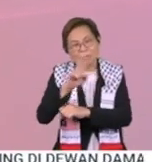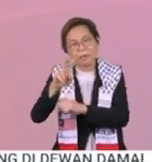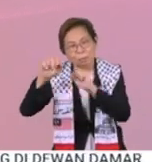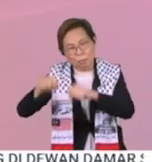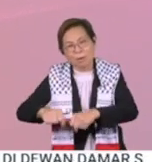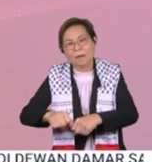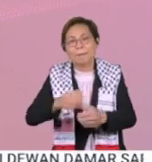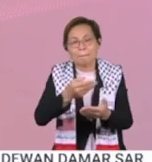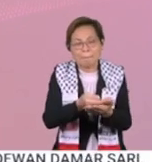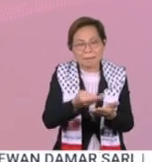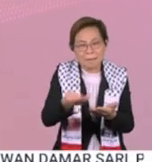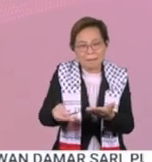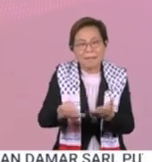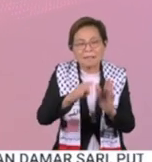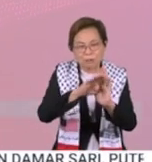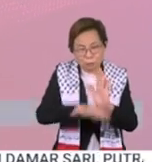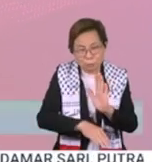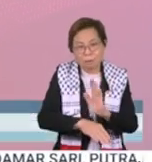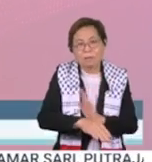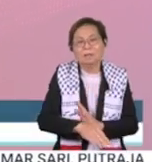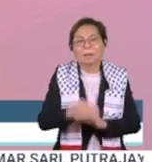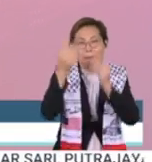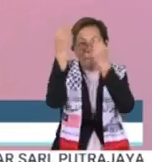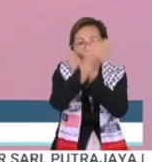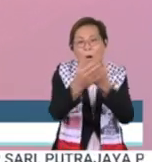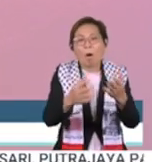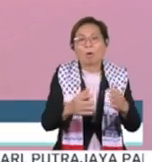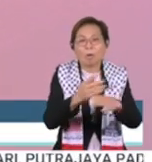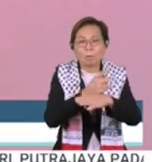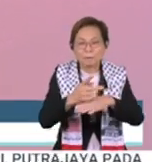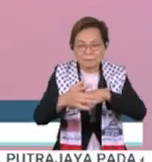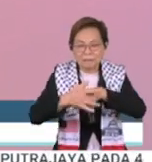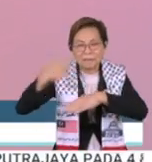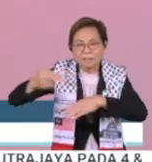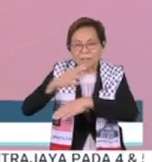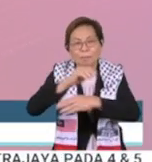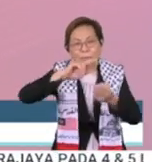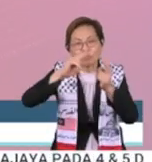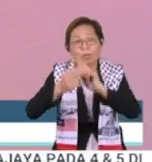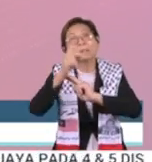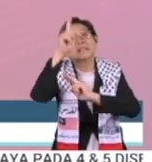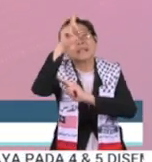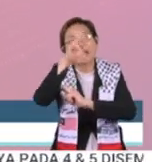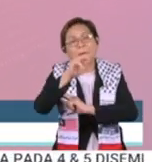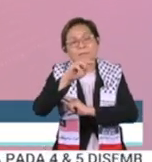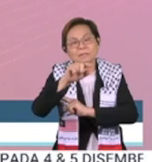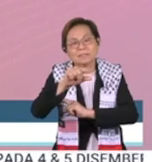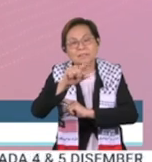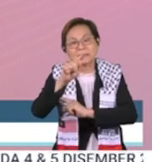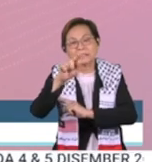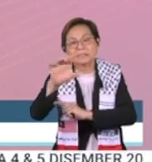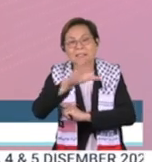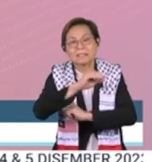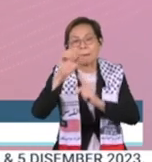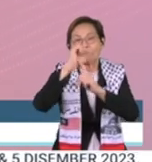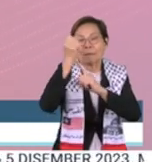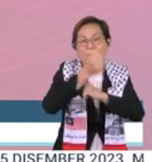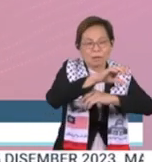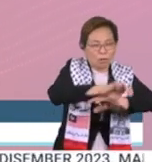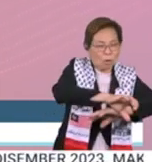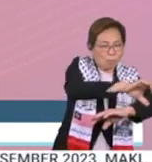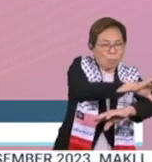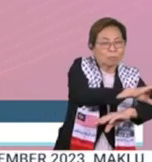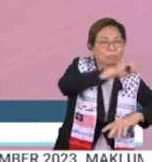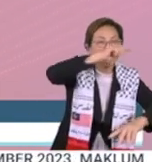mampu dimiliki. Strategi itu disuarakan Koperasi Teknologi Hijau dan Perubahan Iklim Malaysia MGTC dan Persatuan Komputer